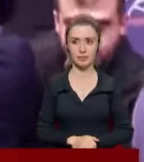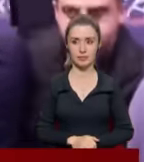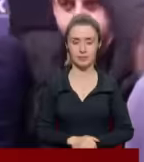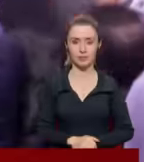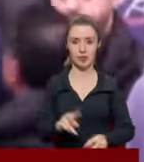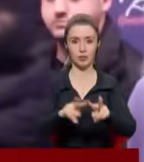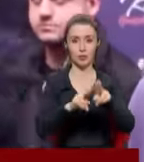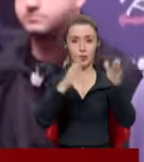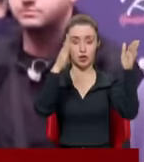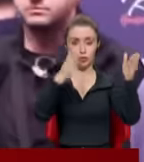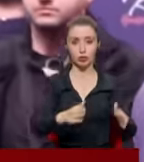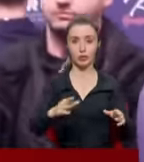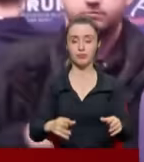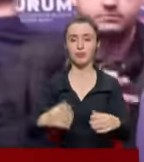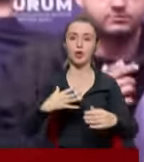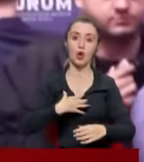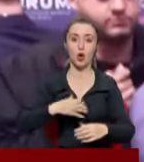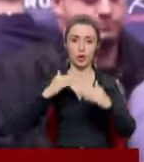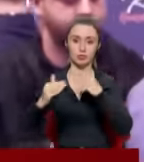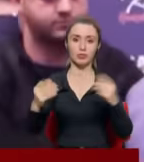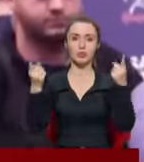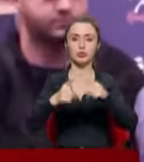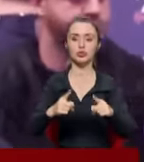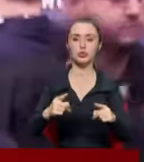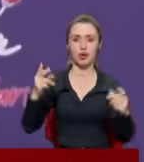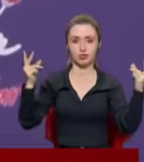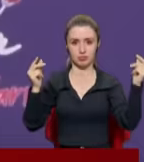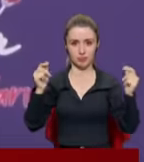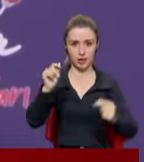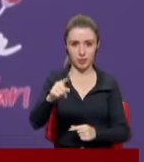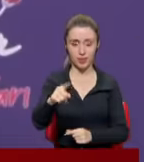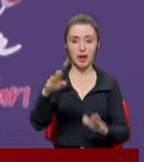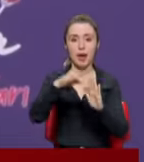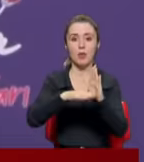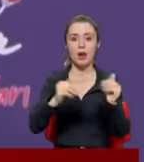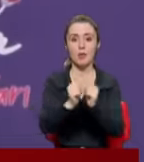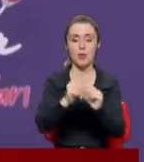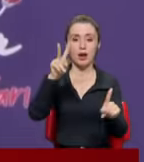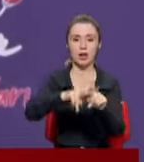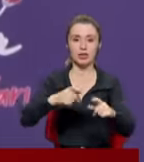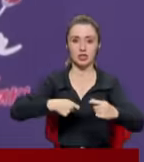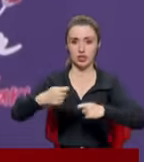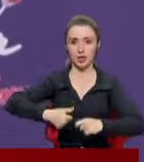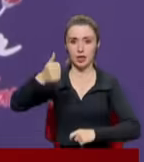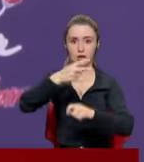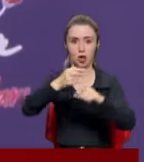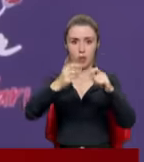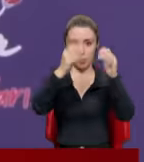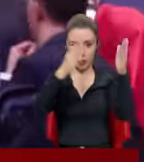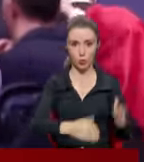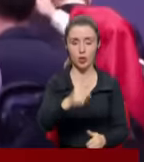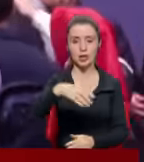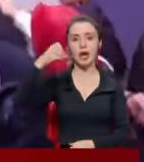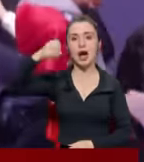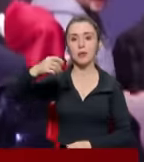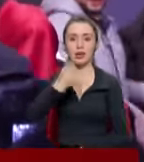bulacaksın konyalılarla buluşmasında sahneye çıktı oynadı programa beraber katıldığı Ticaret Bakanı Ömer Bolat